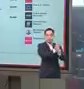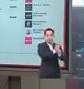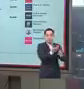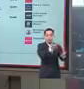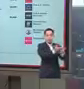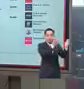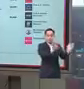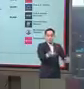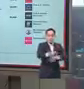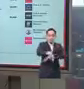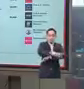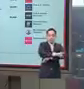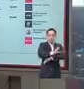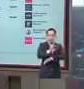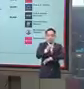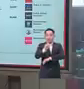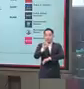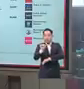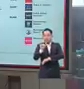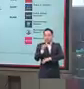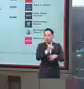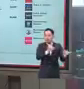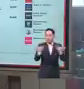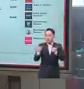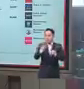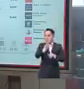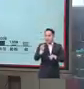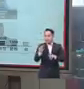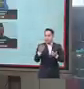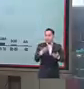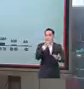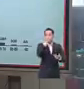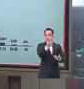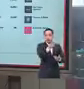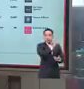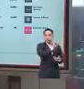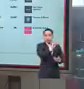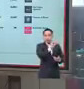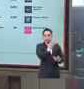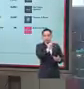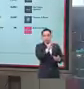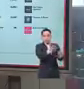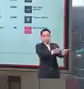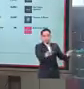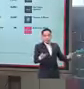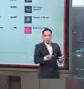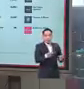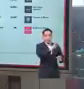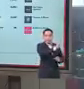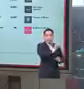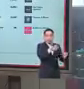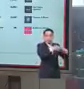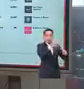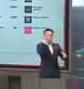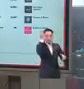di Padang serai barisannya juga sama kalau kita lihat kursi ciuman sebentar tadi didominasi oleh mercendan